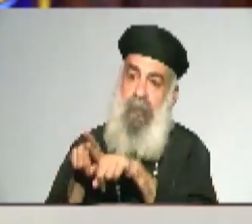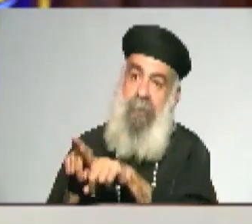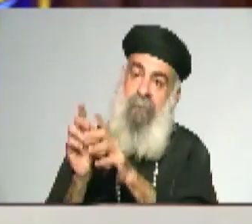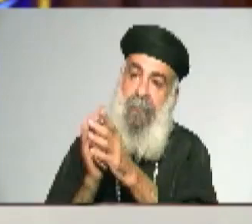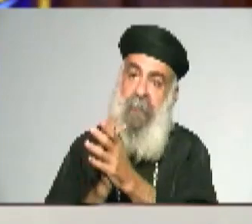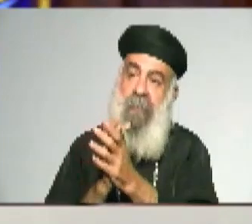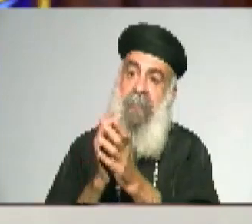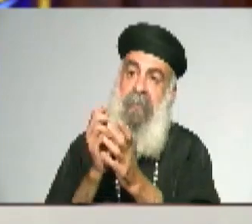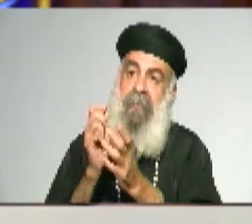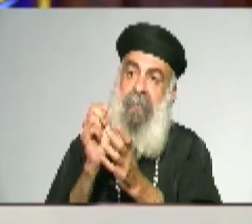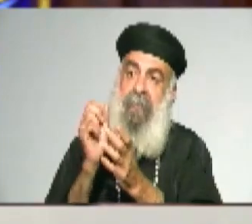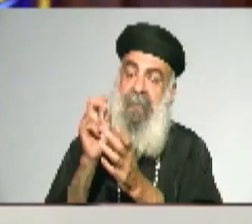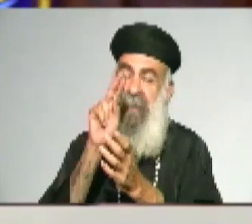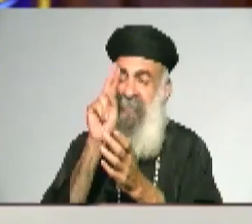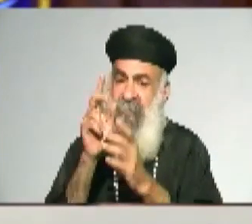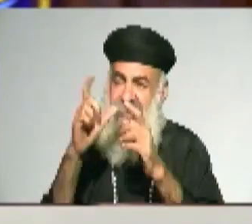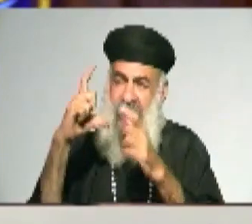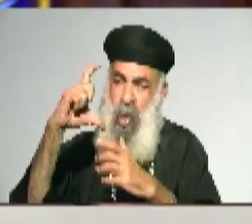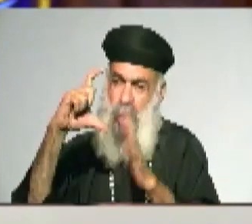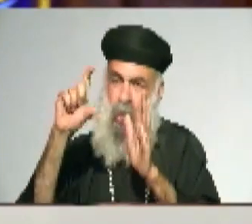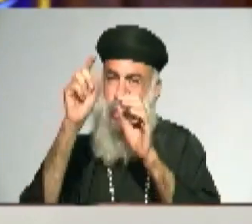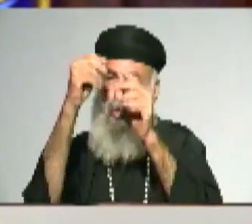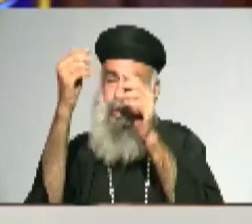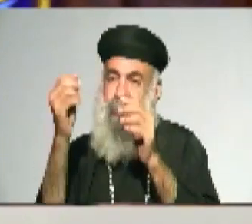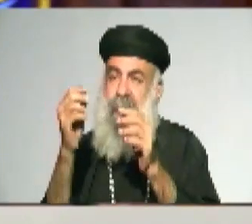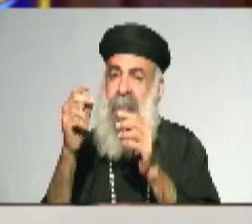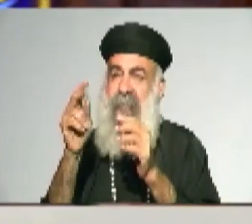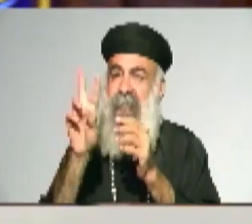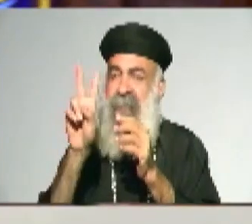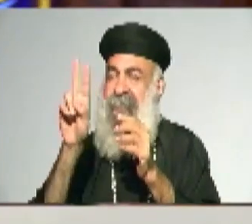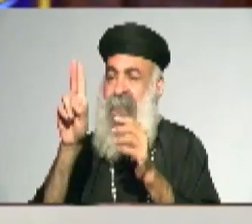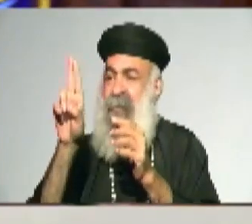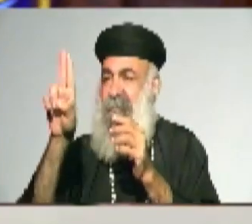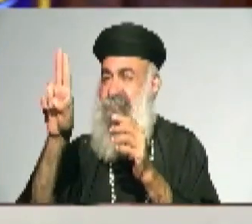احيانا في الايقونات بتاعت الطبيعتين يعملوا المسيح